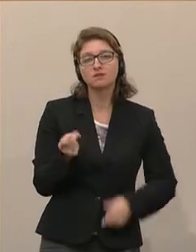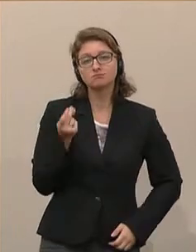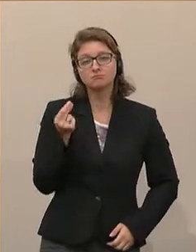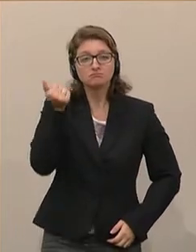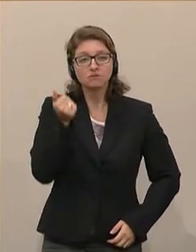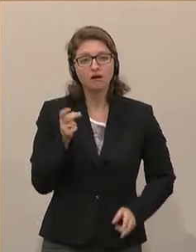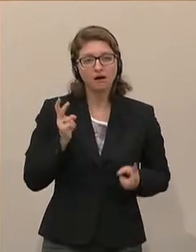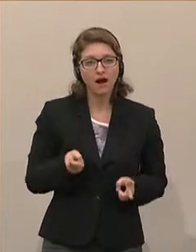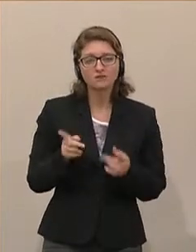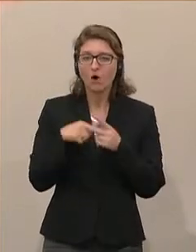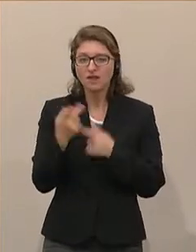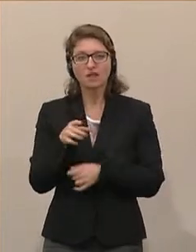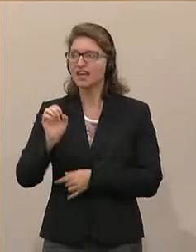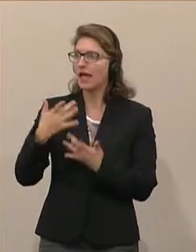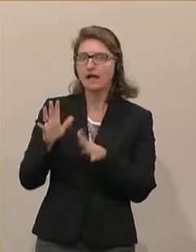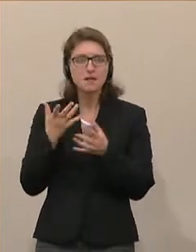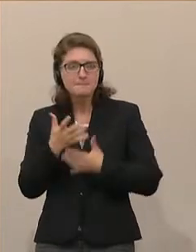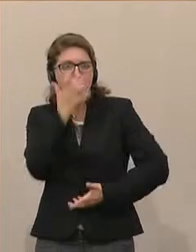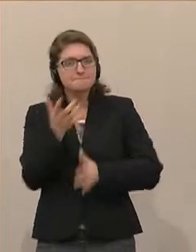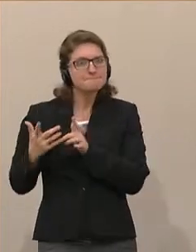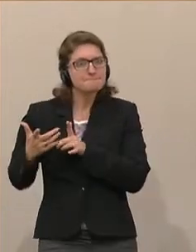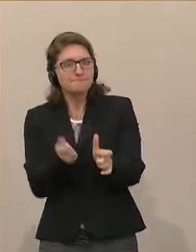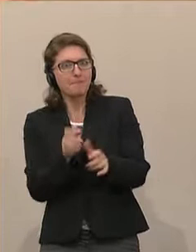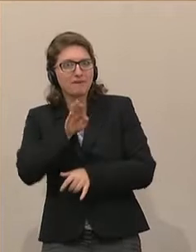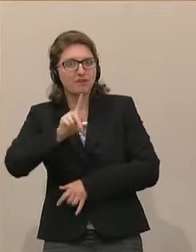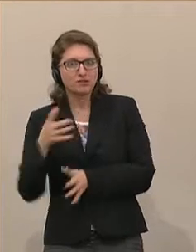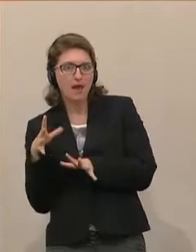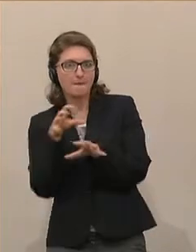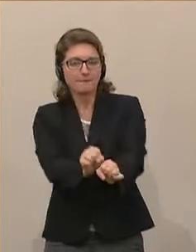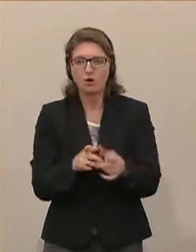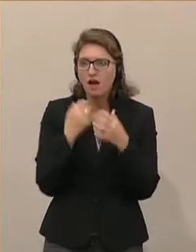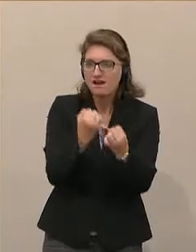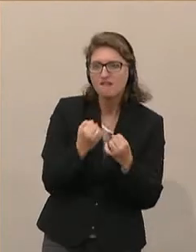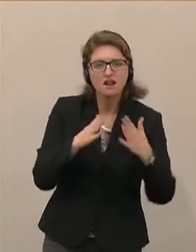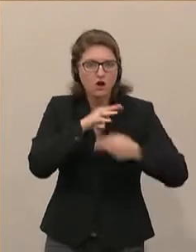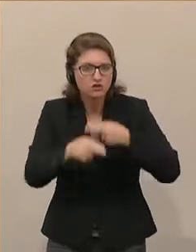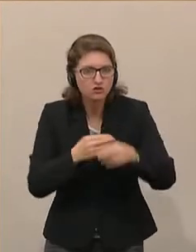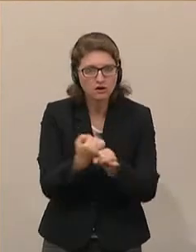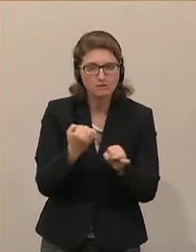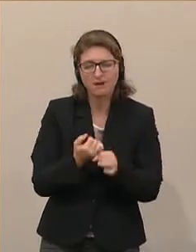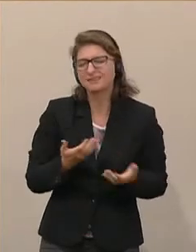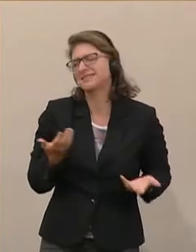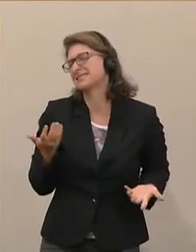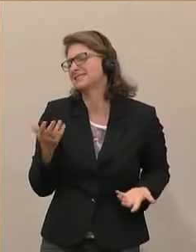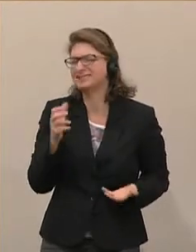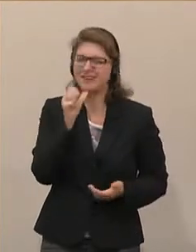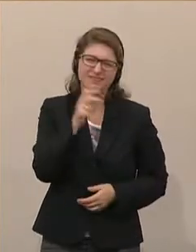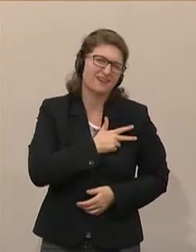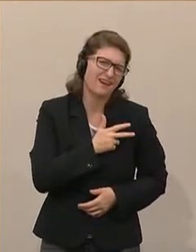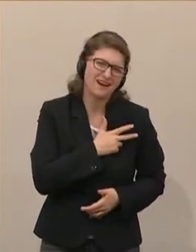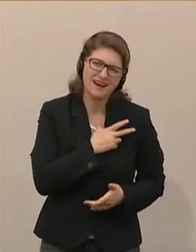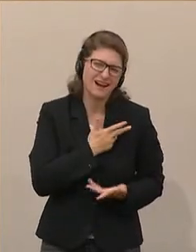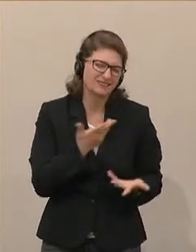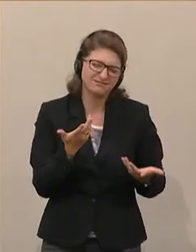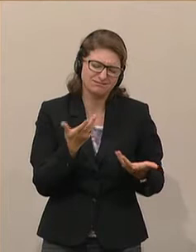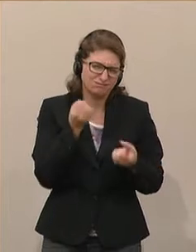kann und die EGS stürmt von sich aus ins BVD und tut dort mit gewaltiger Hausdurchsuchung durchführen. Das ist alles so realitätsfremd, sehr geehrte